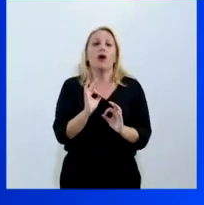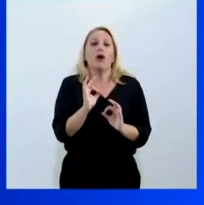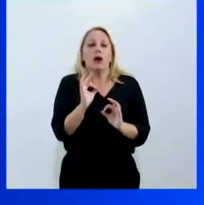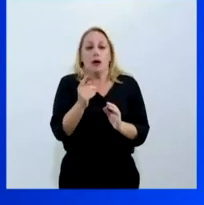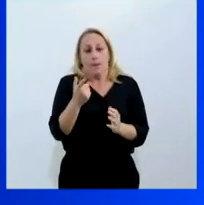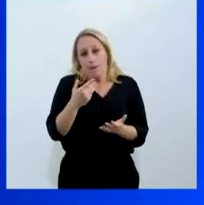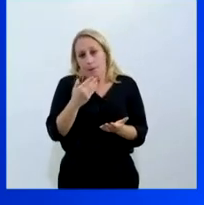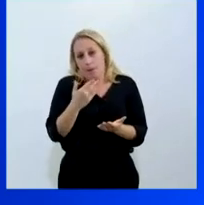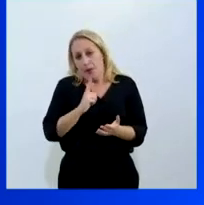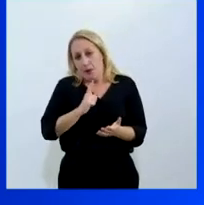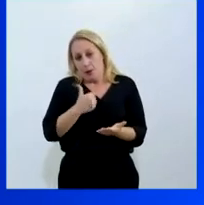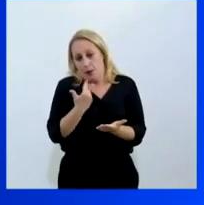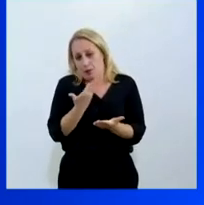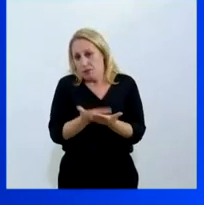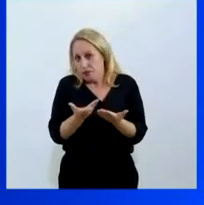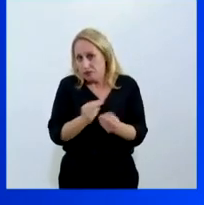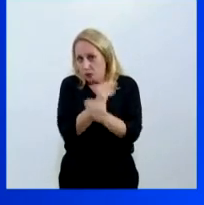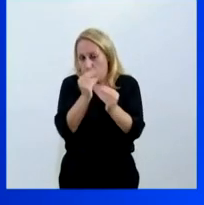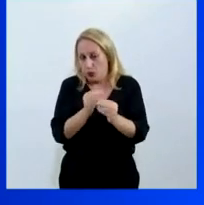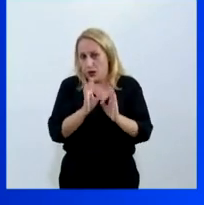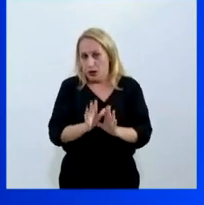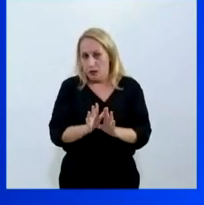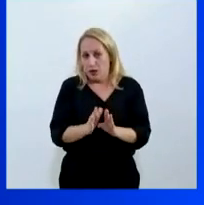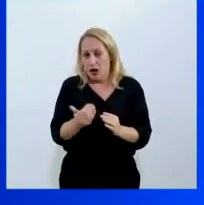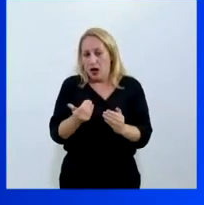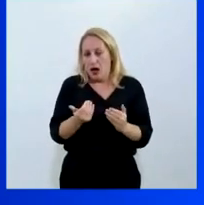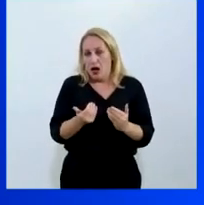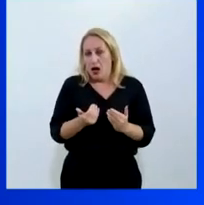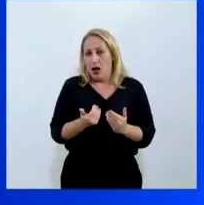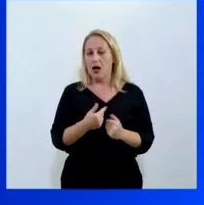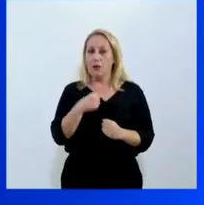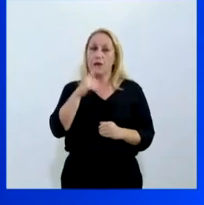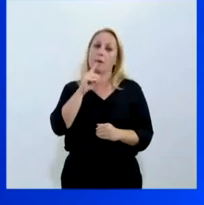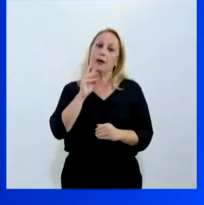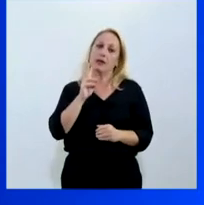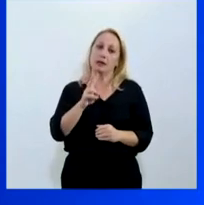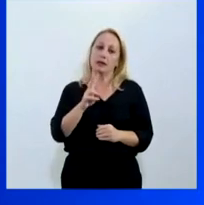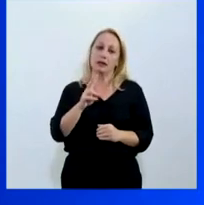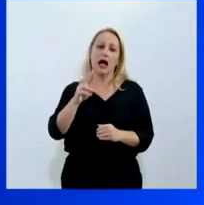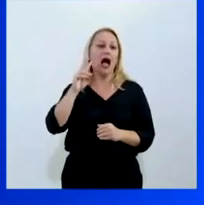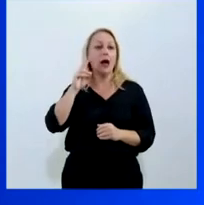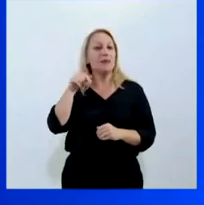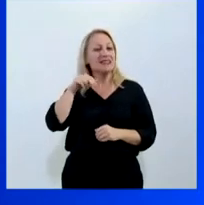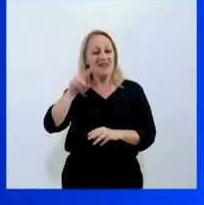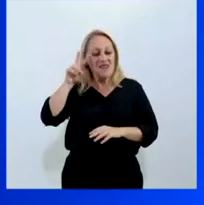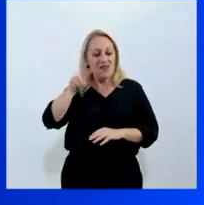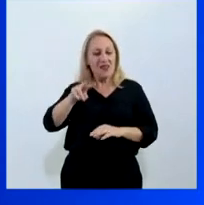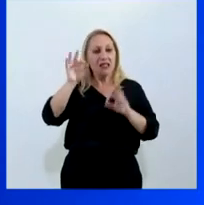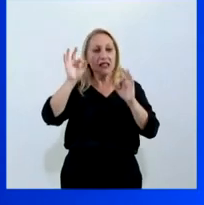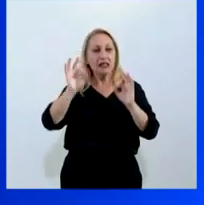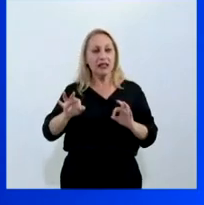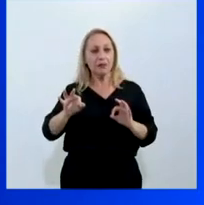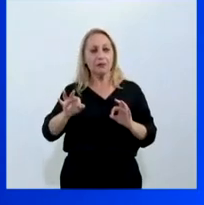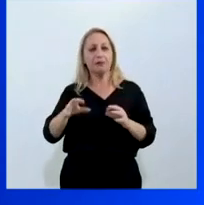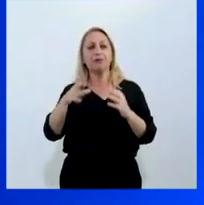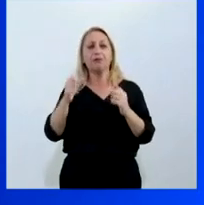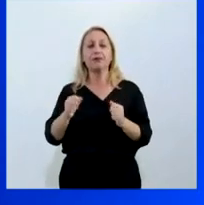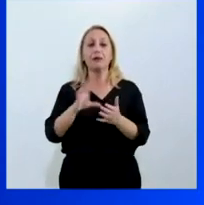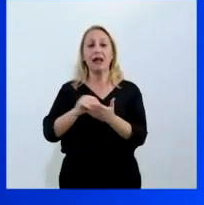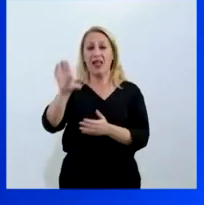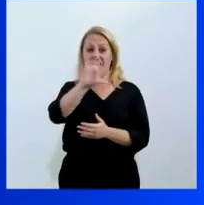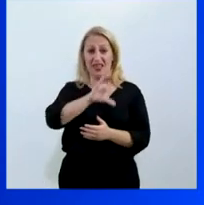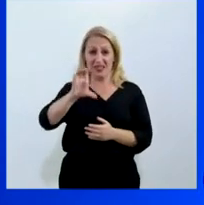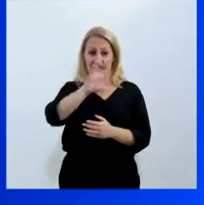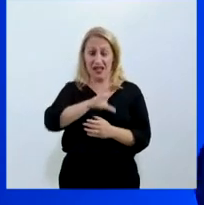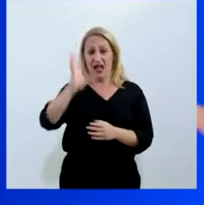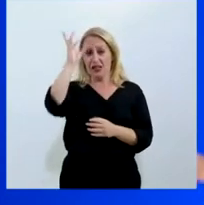ότι τουλάχιστον, και αυτό τουλάχιστον αυτό το είδαμε στην πράξη, οι μεγάλες πόλεις της Θεσσαλίας, τα